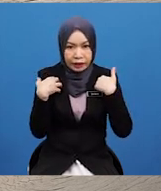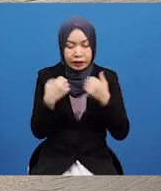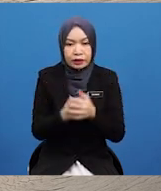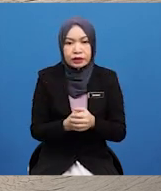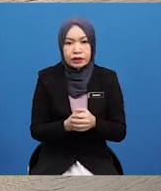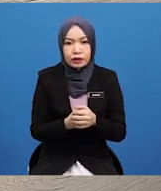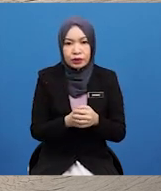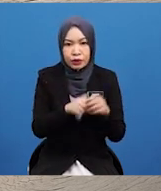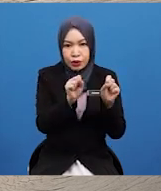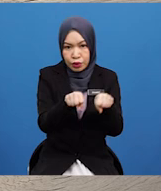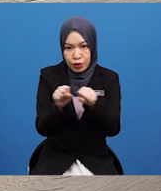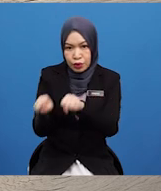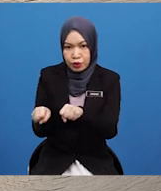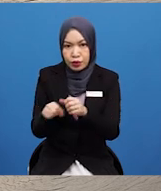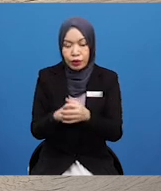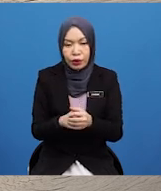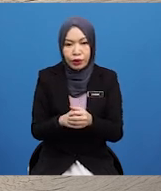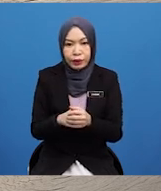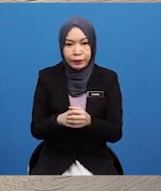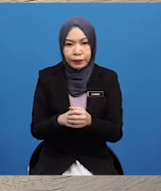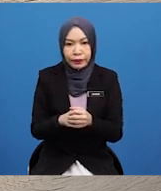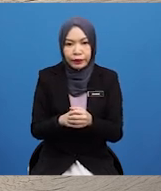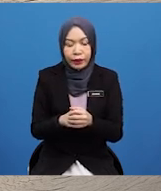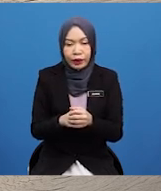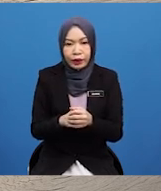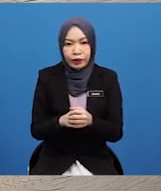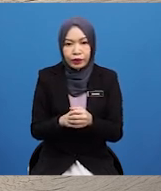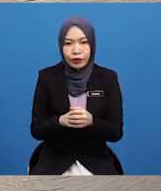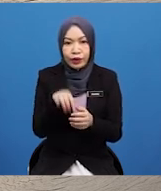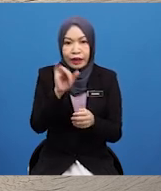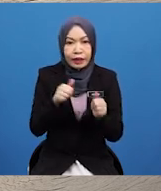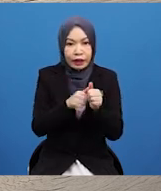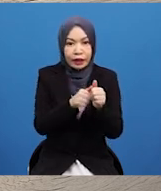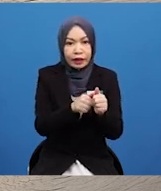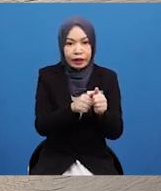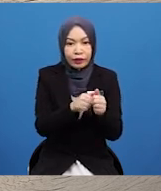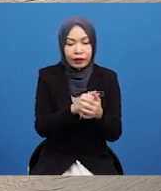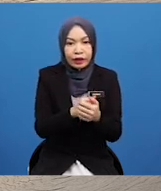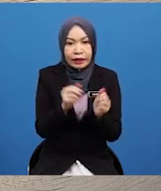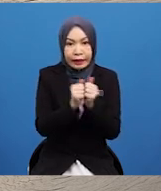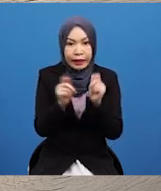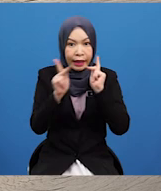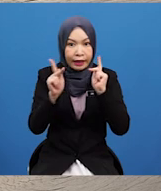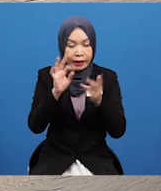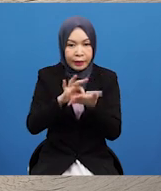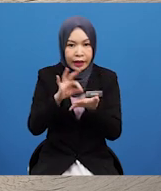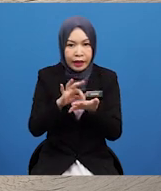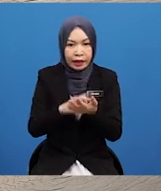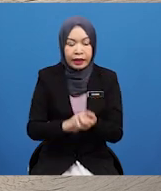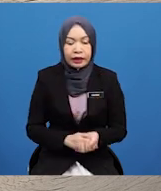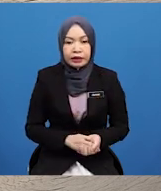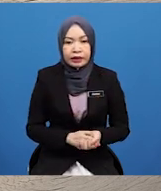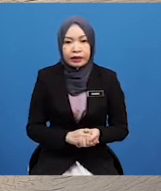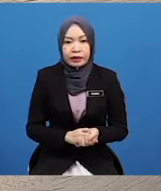struktur ke diikuti kata bilangan. Tiga, penjodoh bilangan tidak